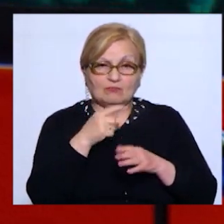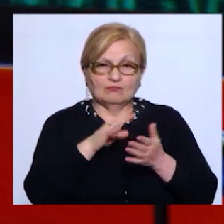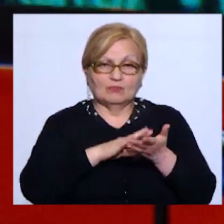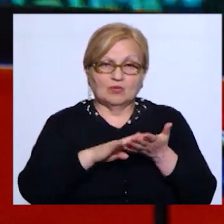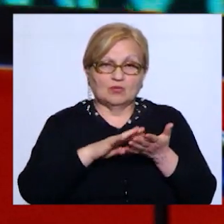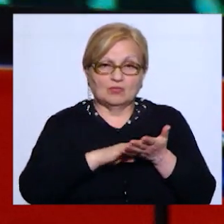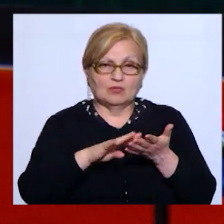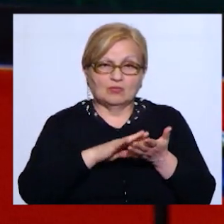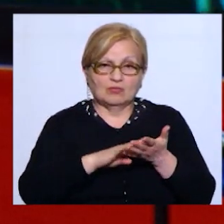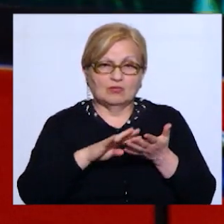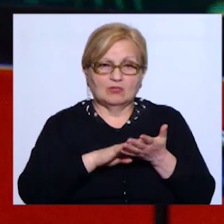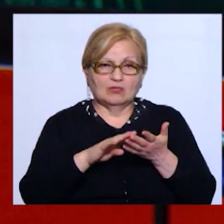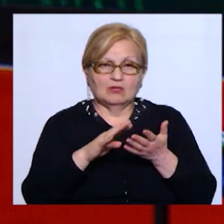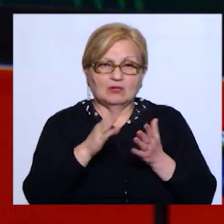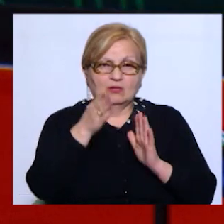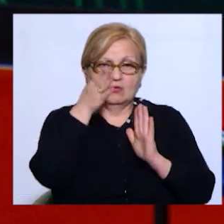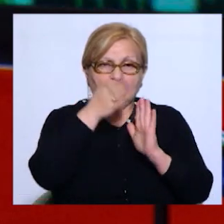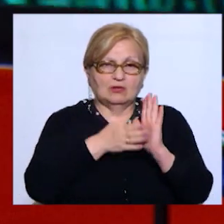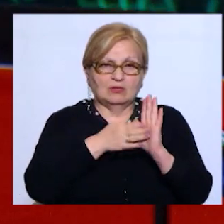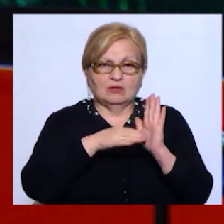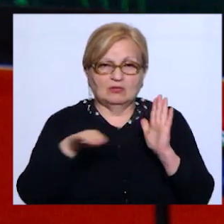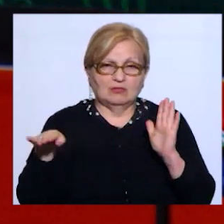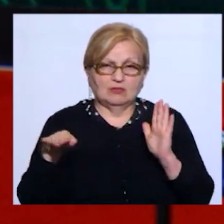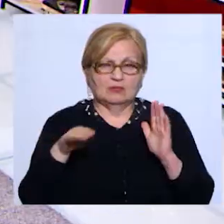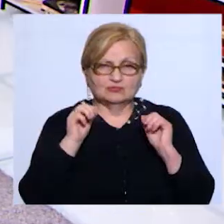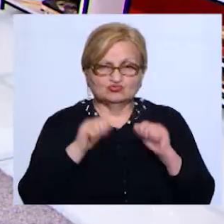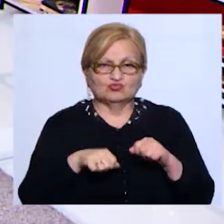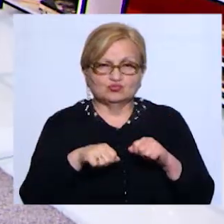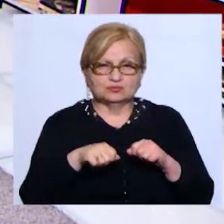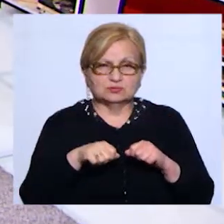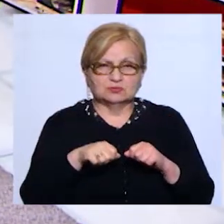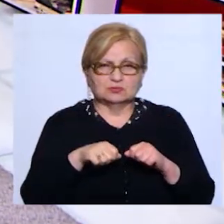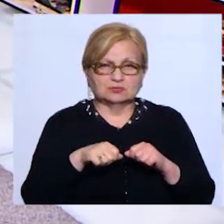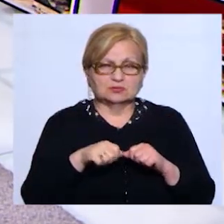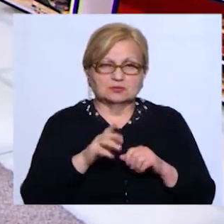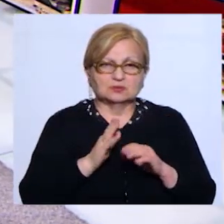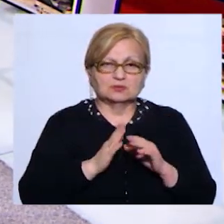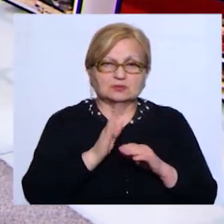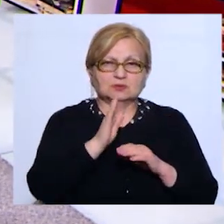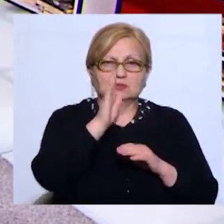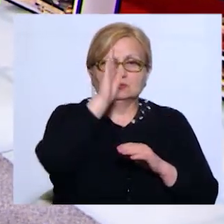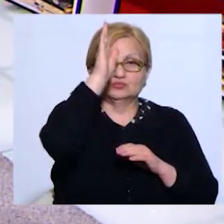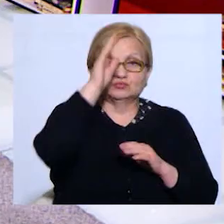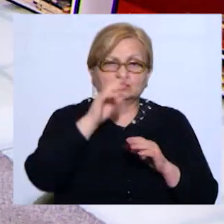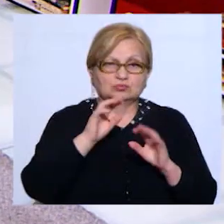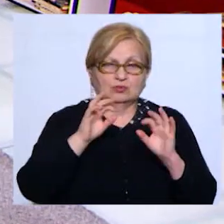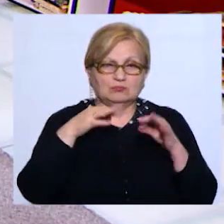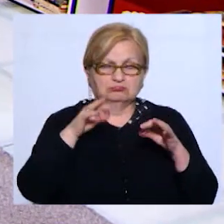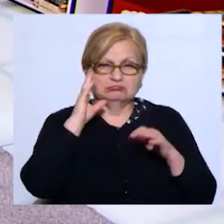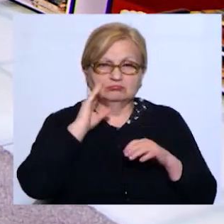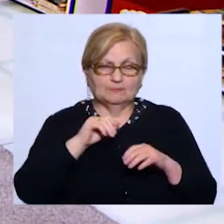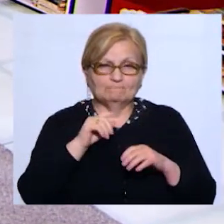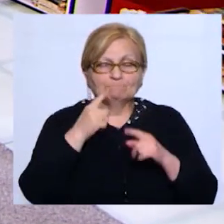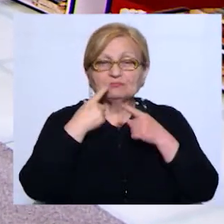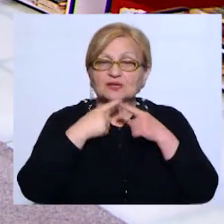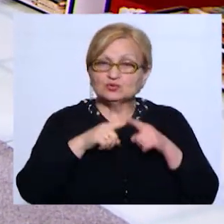90 კუთხით რო არის, მაგალითად, აი ეს ვერტიკალურადაც თითქმის ვერტიკალურადაც შეუძლია სიმაღლეზე ასვლა. ამიტომ ინჟინერებმა ძალიან